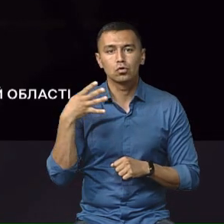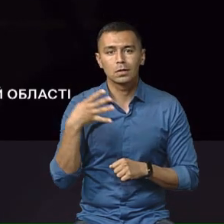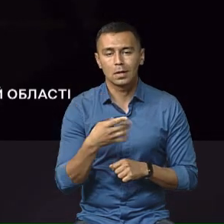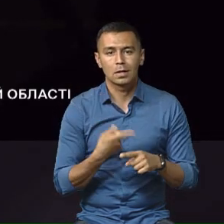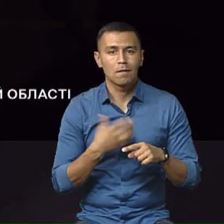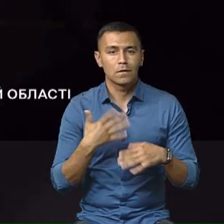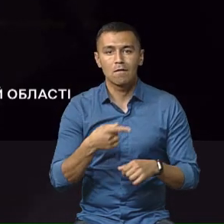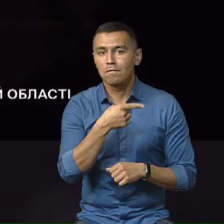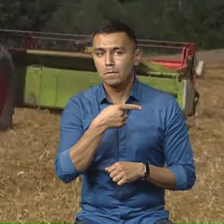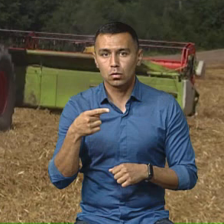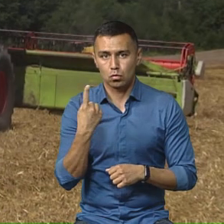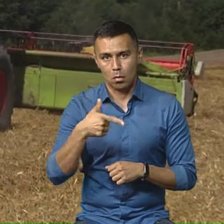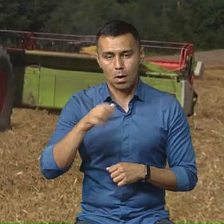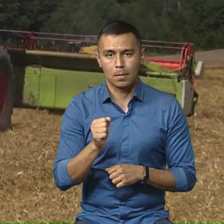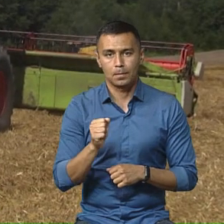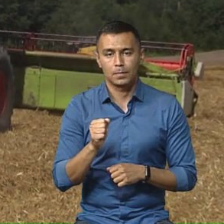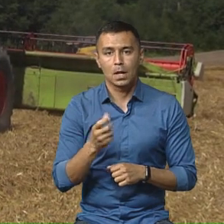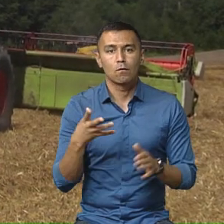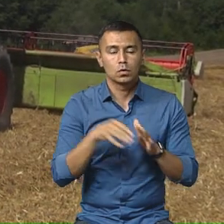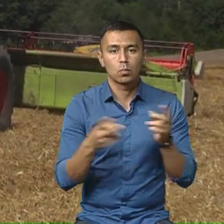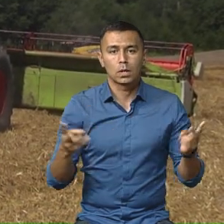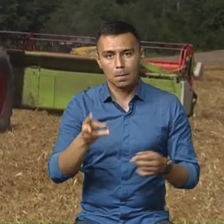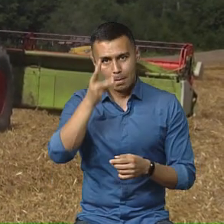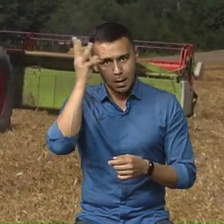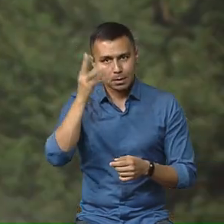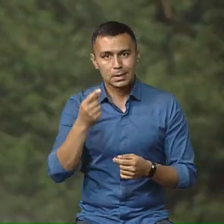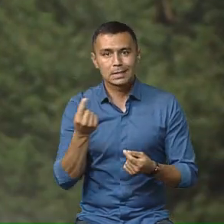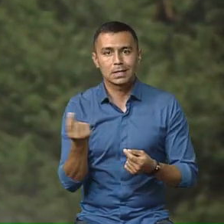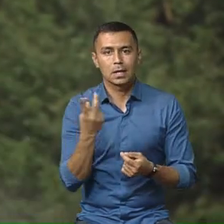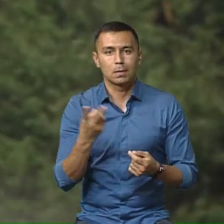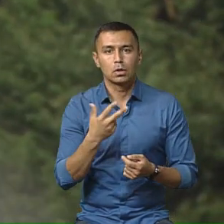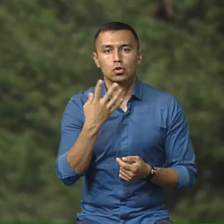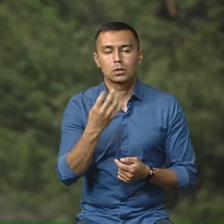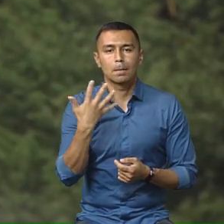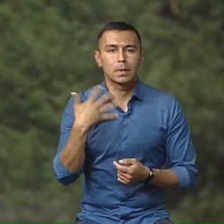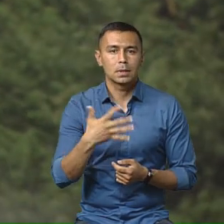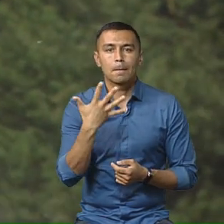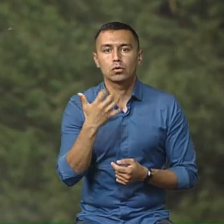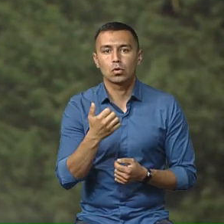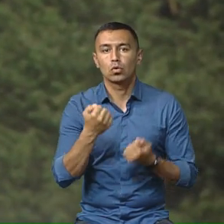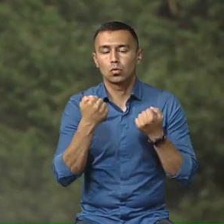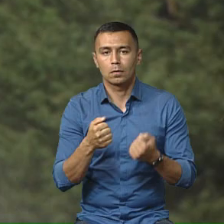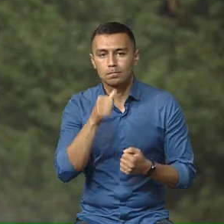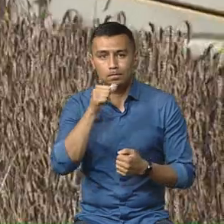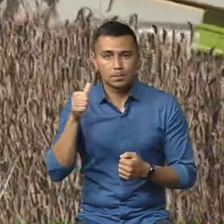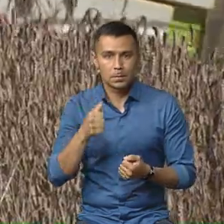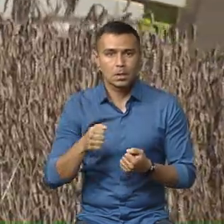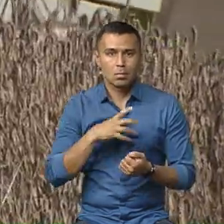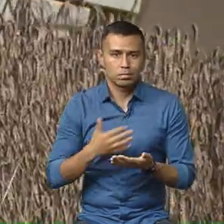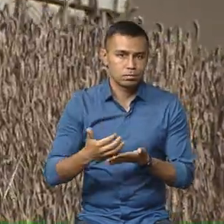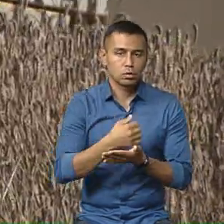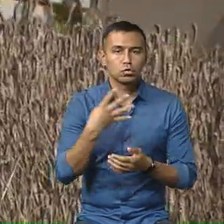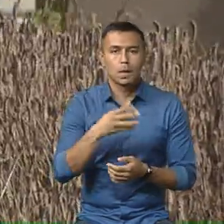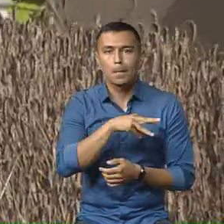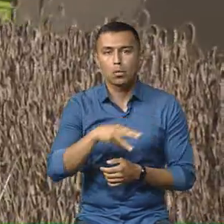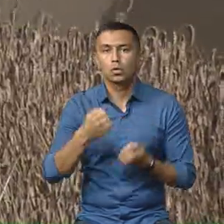вже в мінусі з одного гектару. Для внутрішніх потреб Хмельниччини зерна на рік треба 450-500 тонн. Торік збіжжя намолотили понад 4